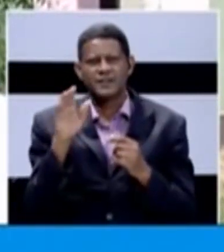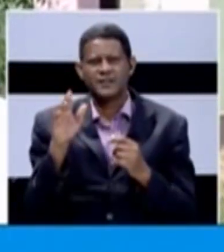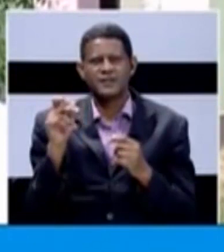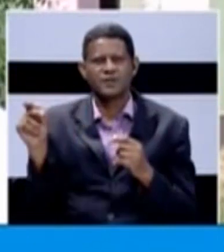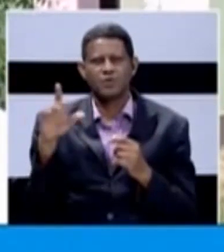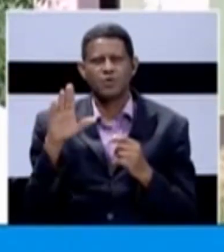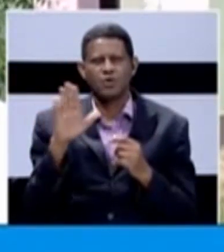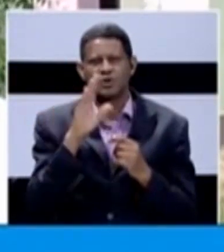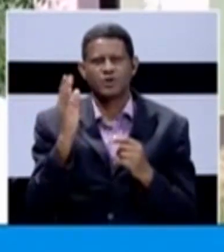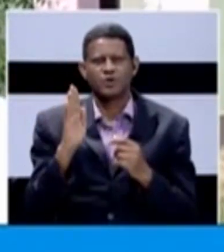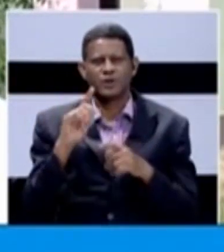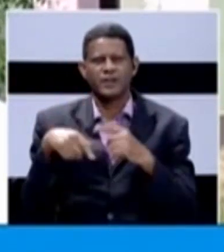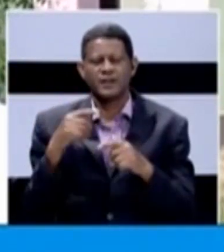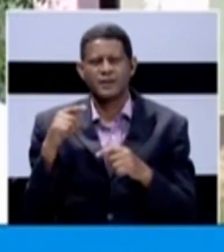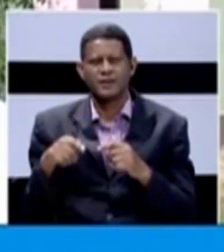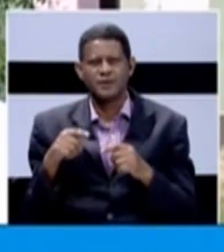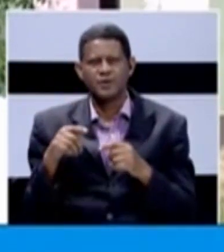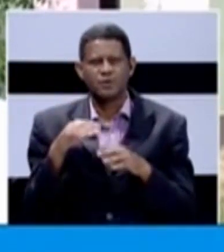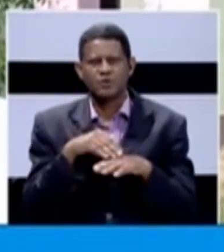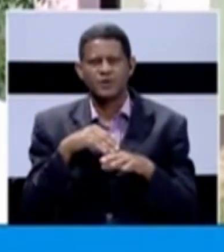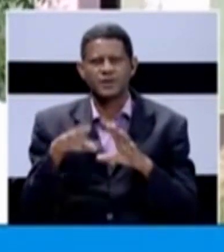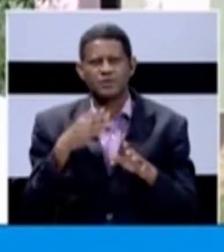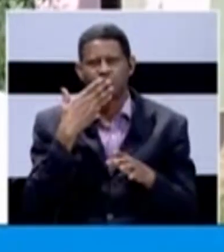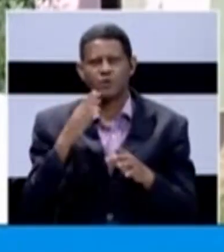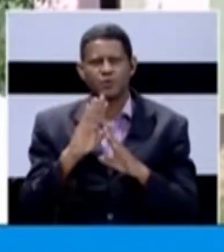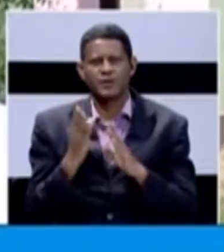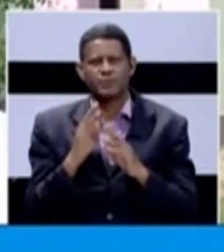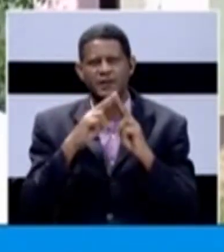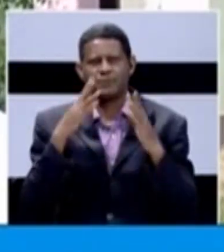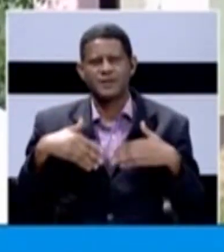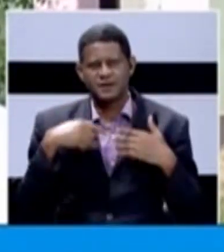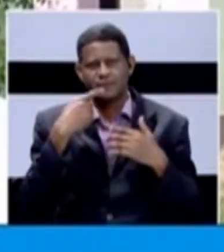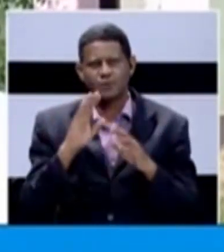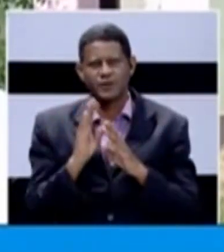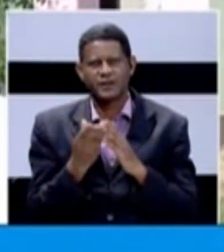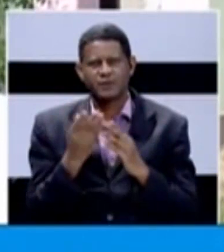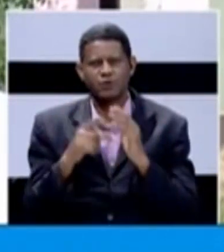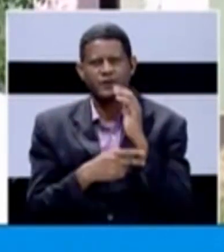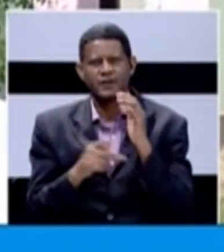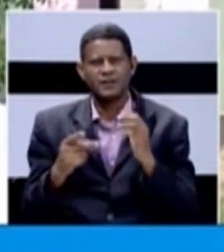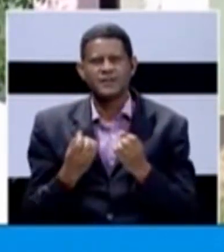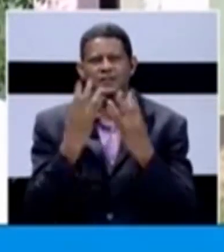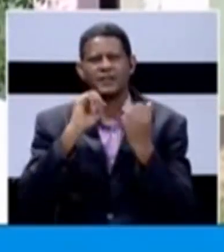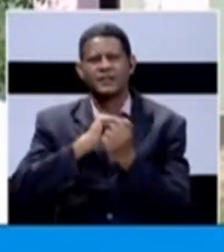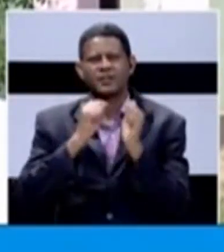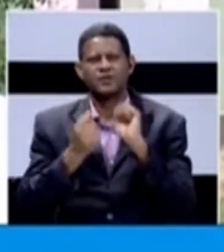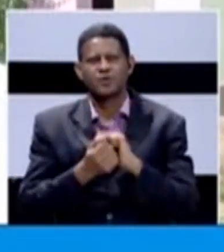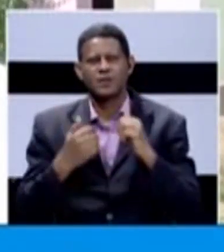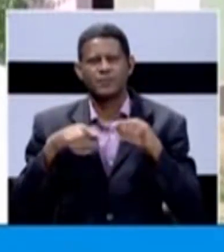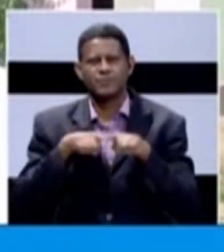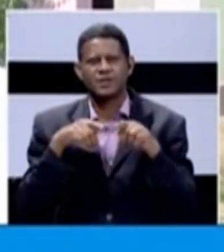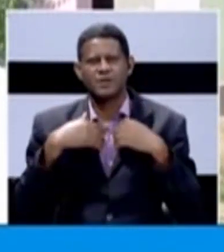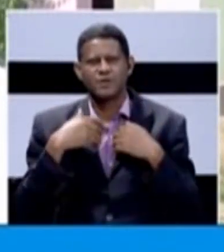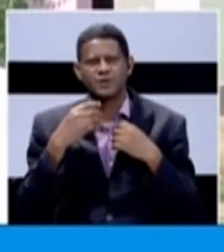ኣብዚ ሕመራ እውን ንጎስጓስ ንገብር ኣለና። ብጣዕሚ ብፅቡቅ ኩነታት ብጣዕሚ ደስ ብዝብል ኩነታት ፖለቲካ ክንደይ ናይ ተቐይሩ ምዃኑ እዩ ዘርእካ።